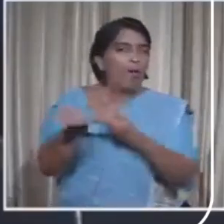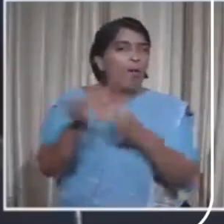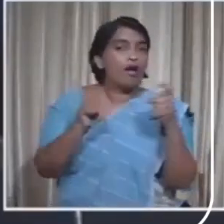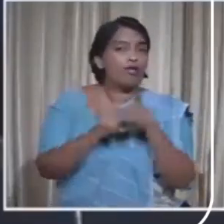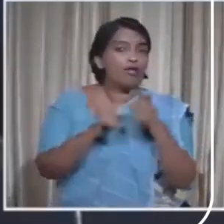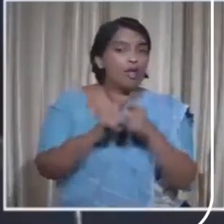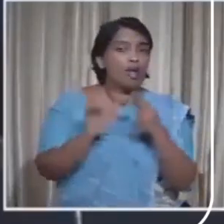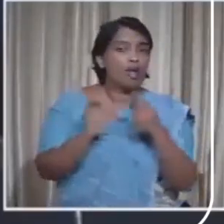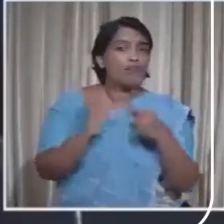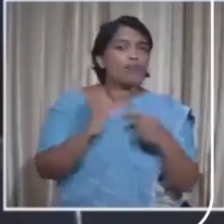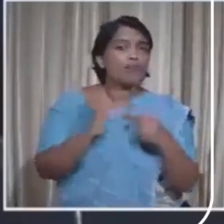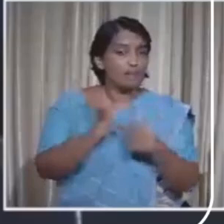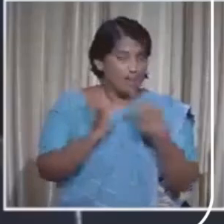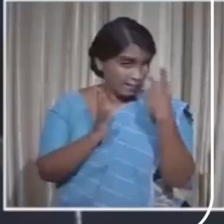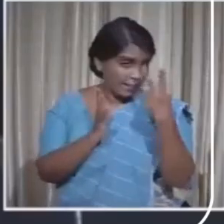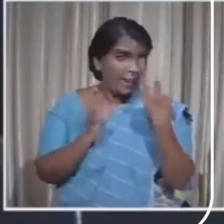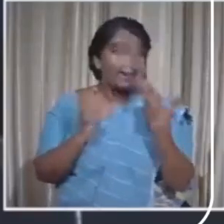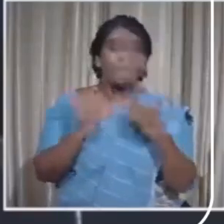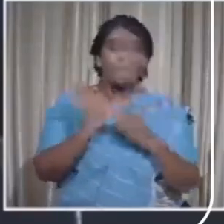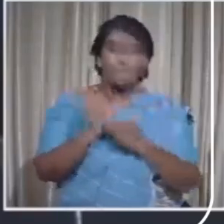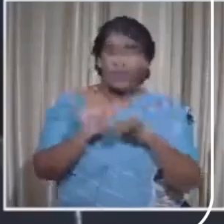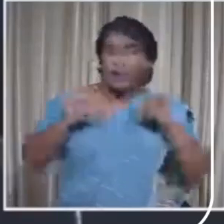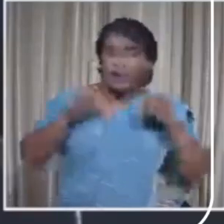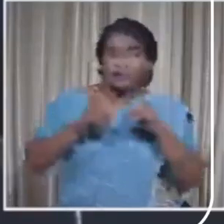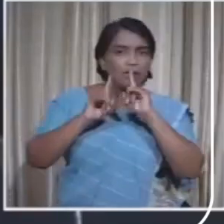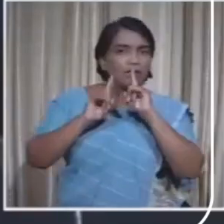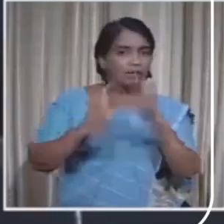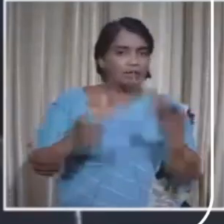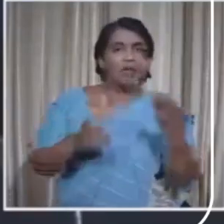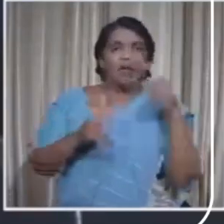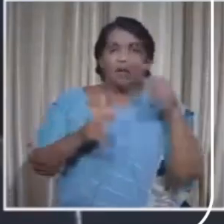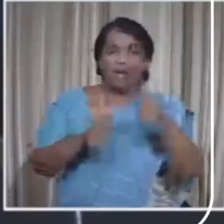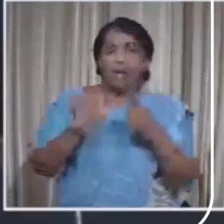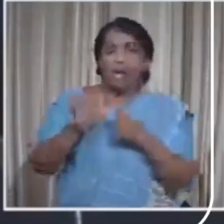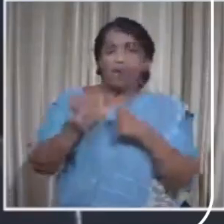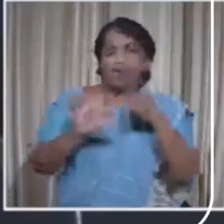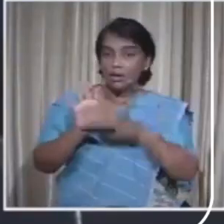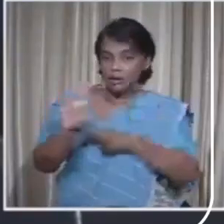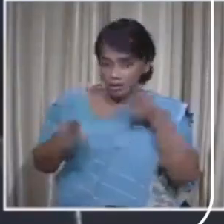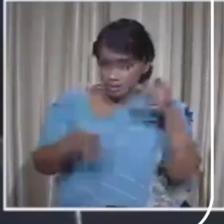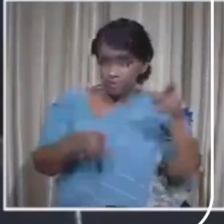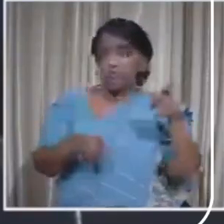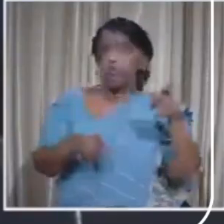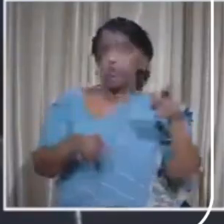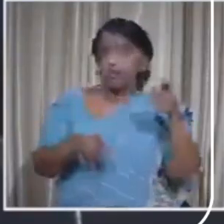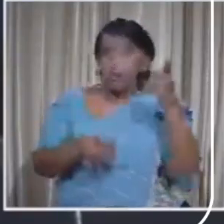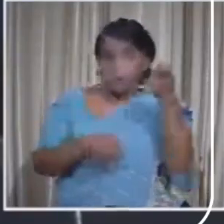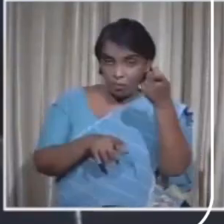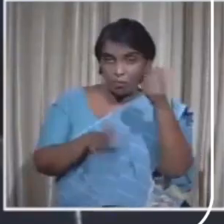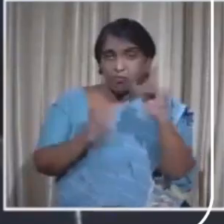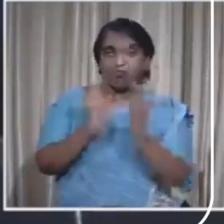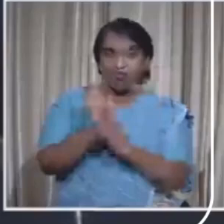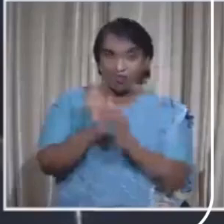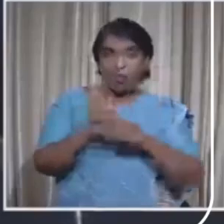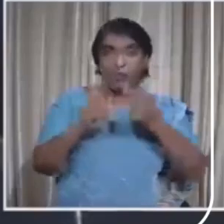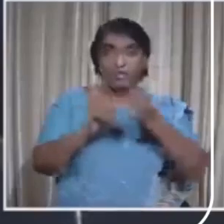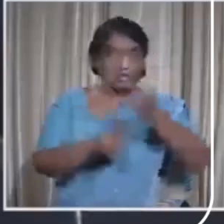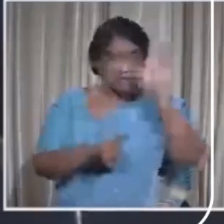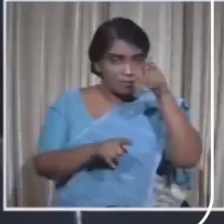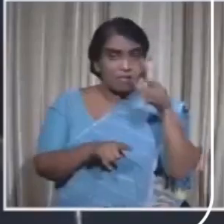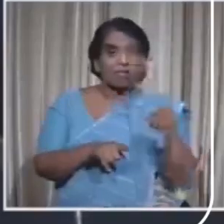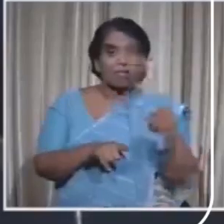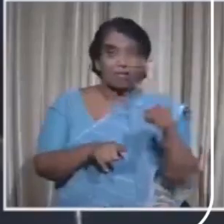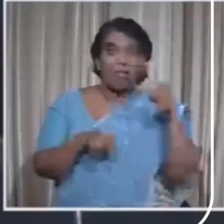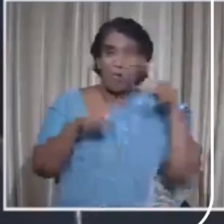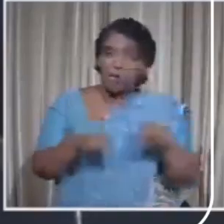බිලියන 2ද මිලියන 600ද කියලා. මං අහන්නේ අනුරයාපා මන්ත්‍රීතුමාට මේ මුදල් කොමිටියේ සභාපති හැටියට. මං හිතන්නේ